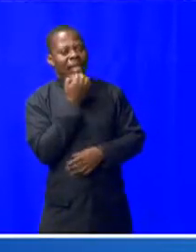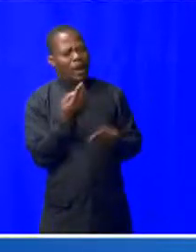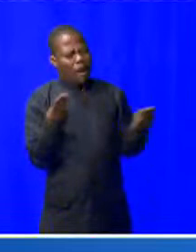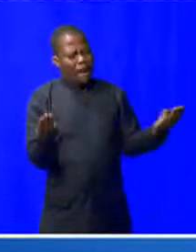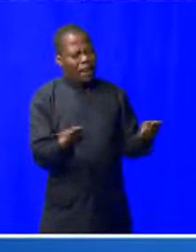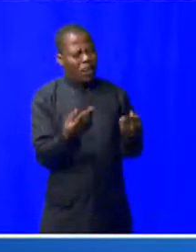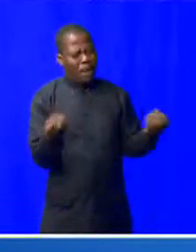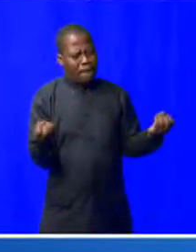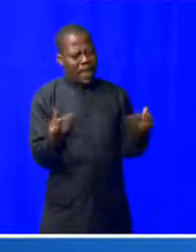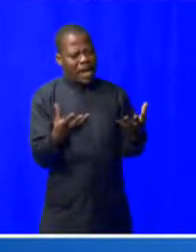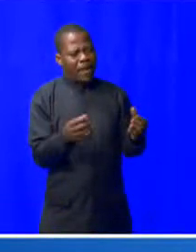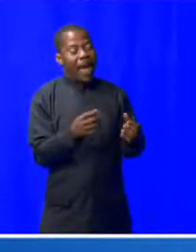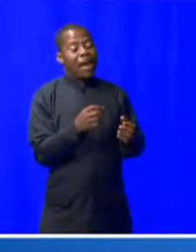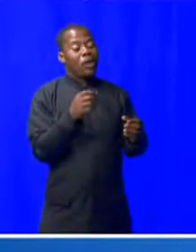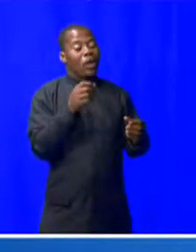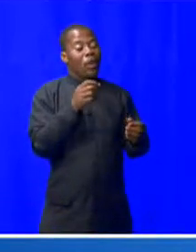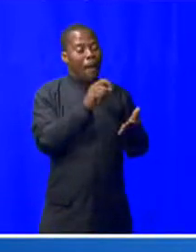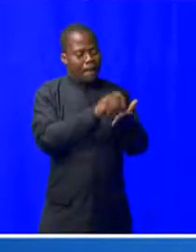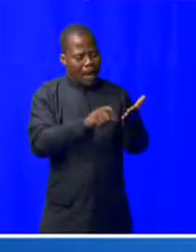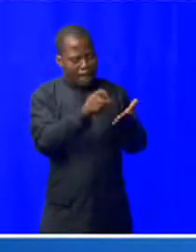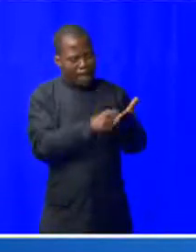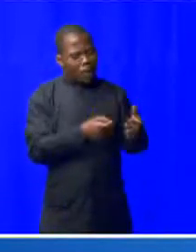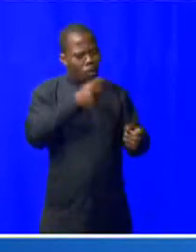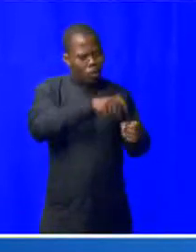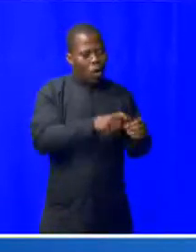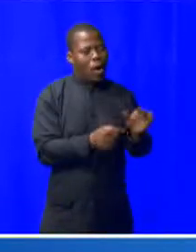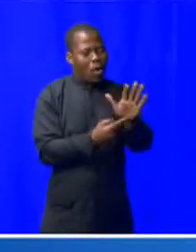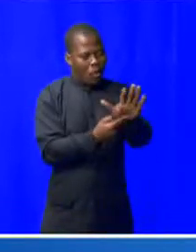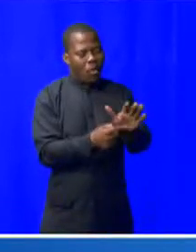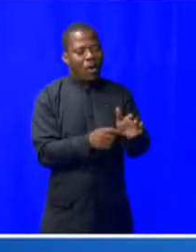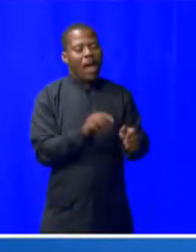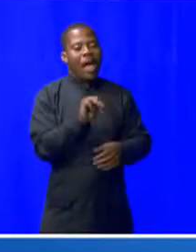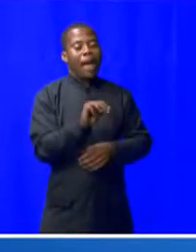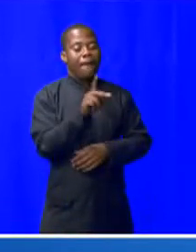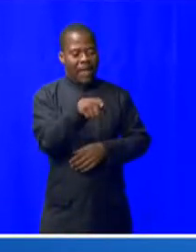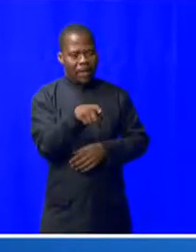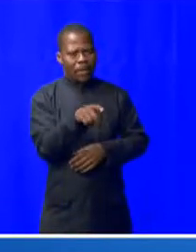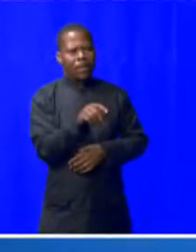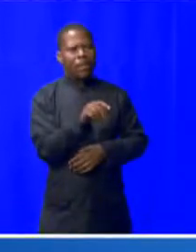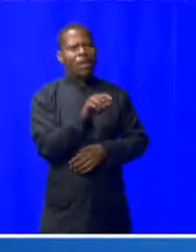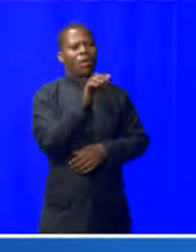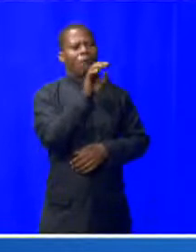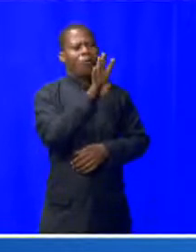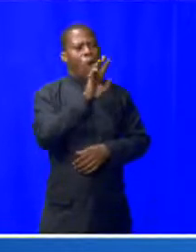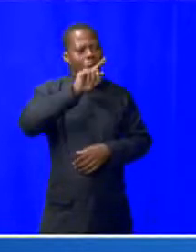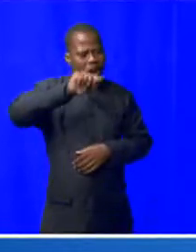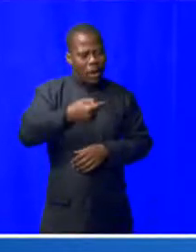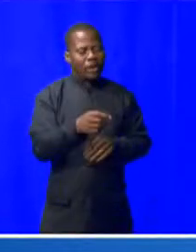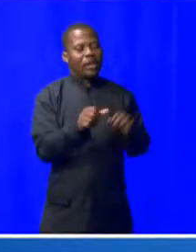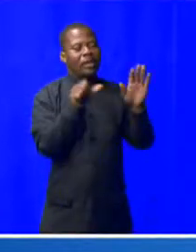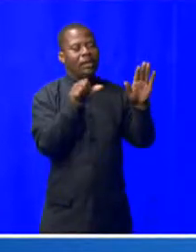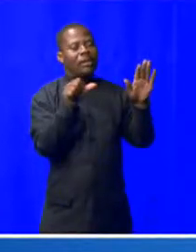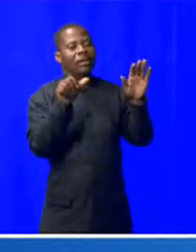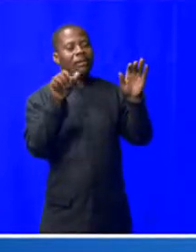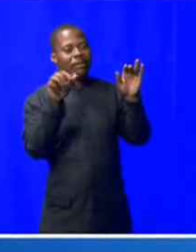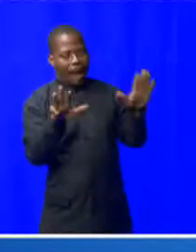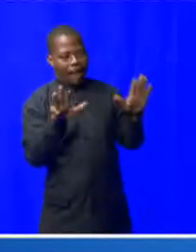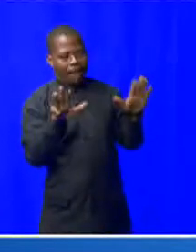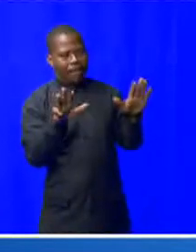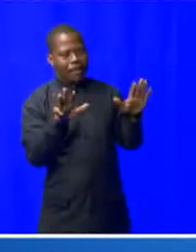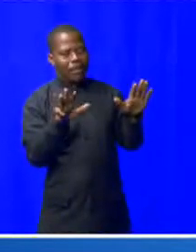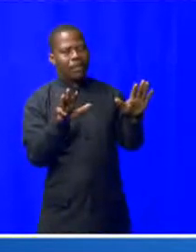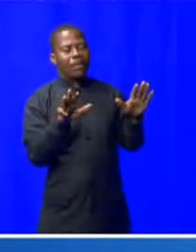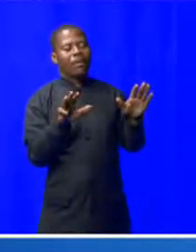ngita kukhumbula nje ukuthi esigabeni selilunga lephalamende sibe na 4669